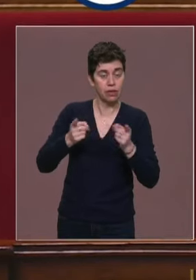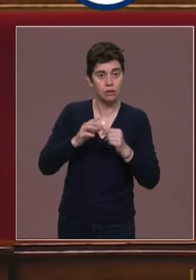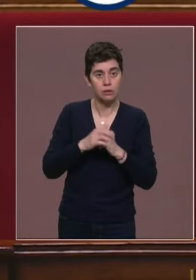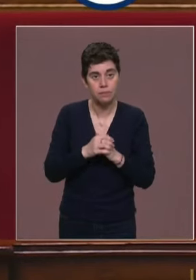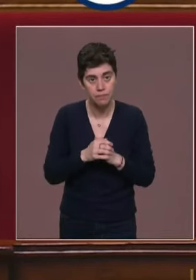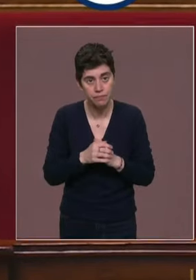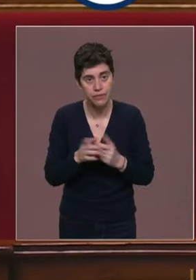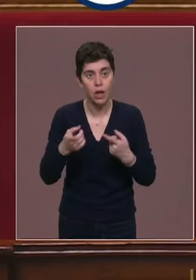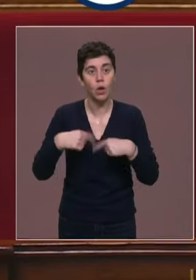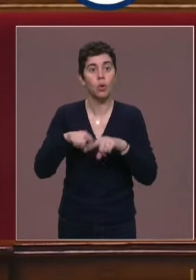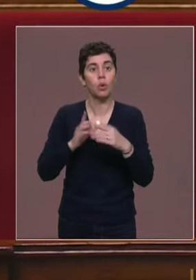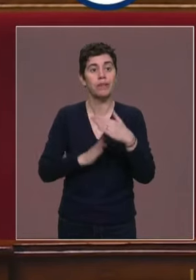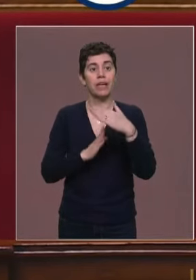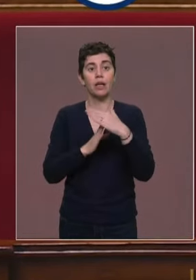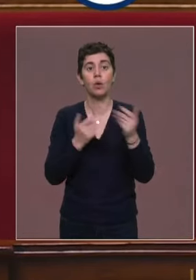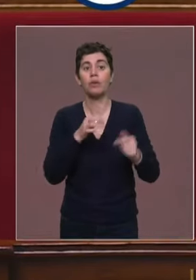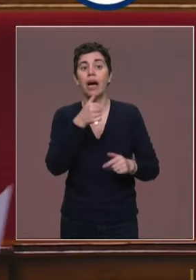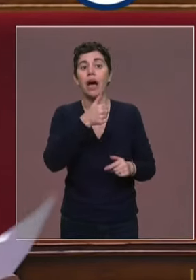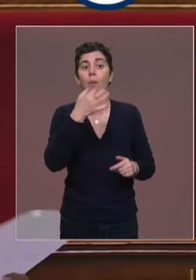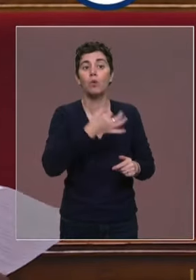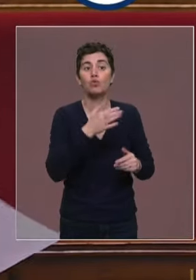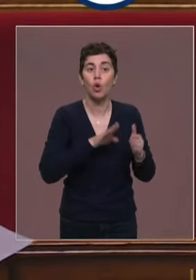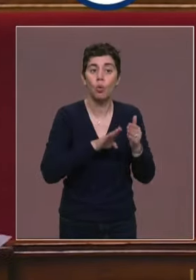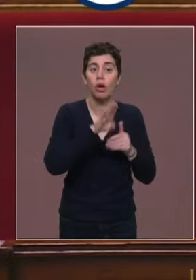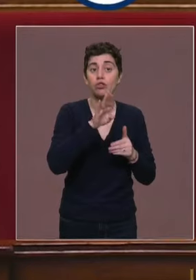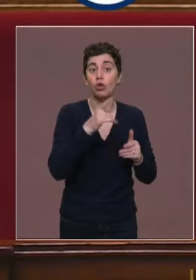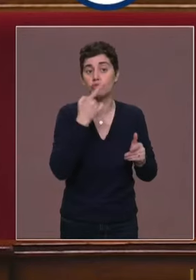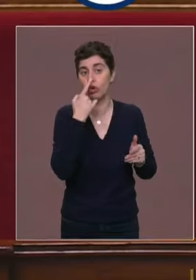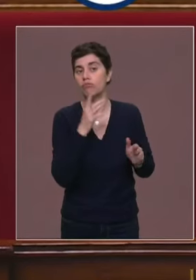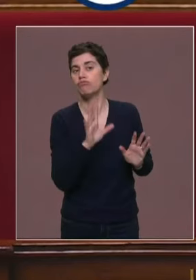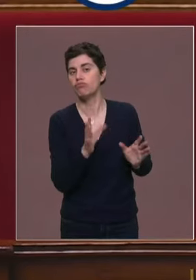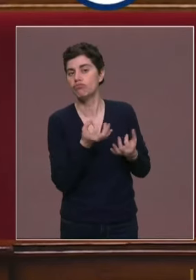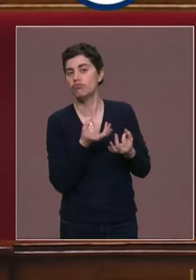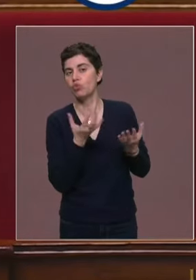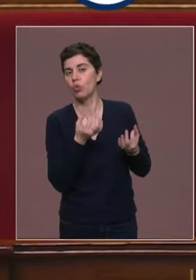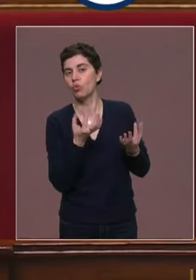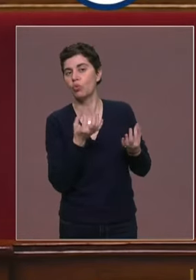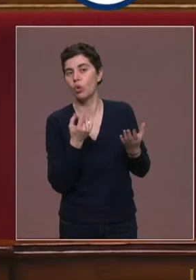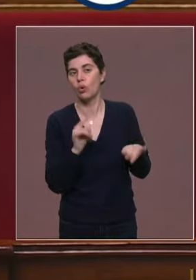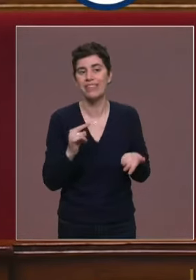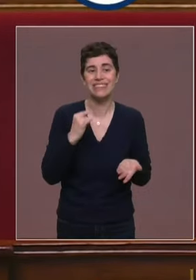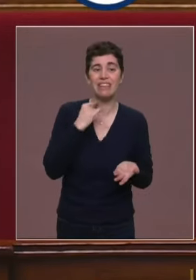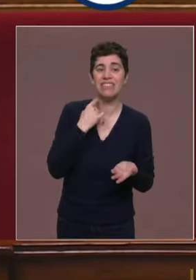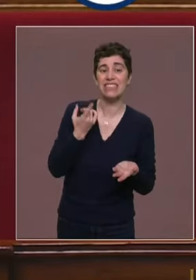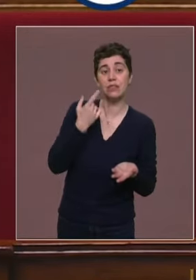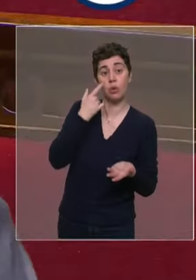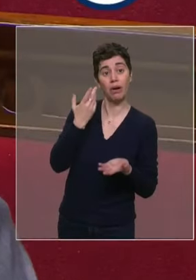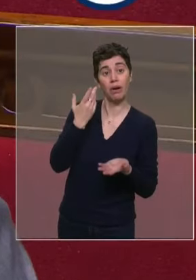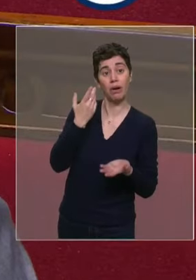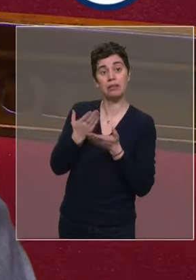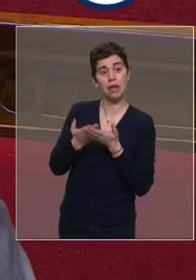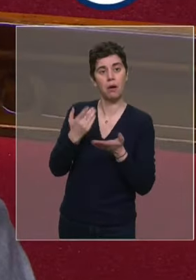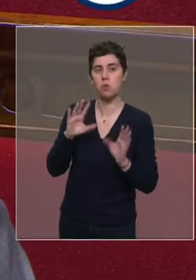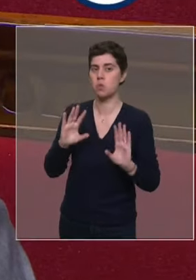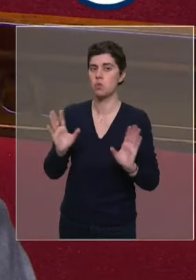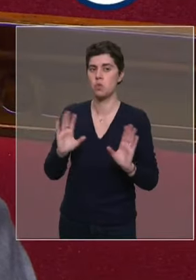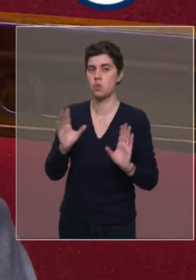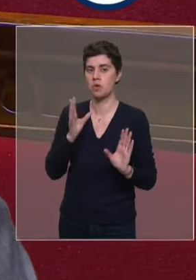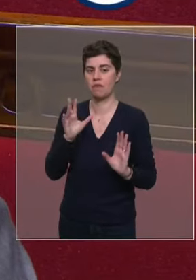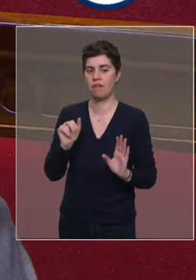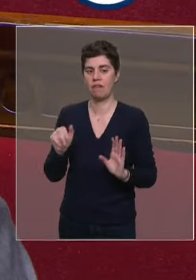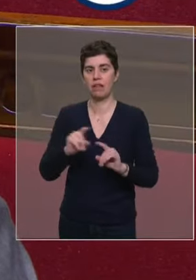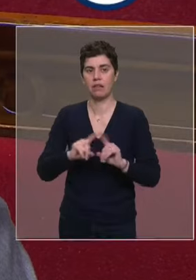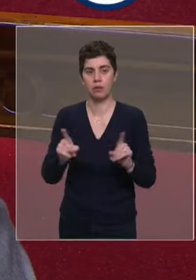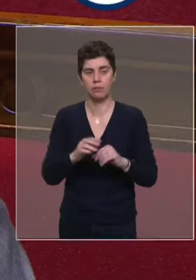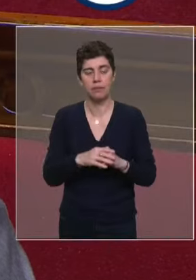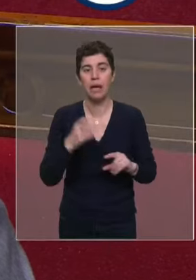prévision de croissance à 1% reste élevée et les objectifs de déficit fixés difficilement atteignables. Pire